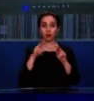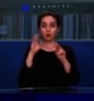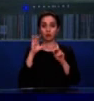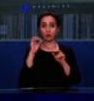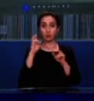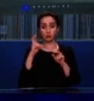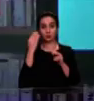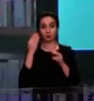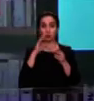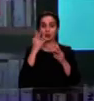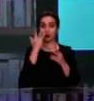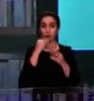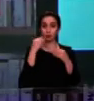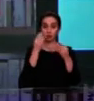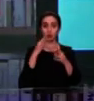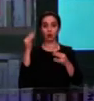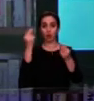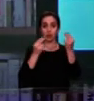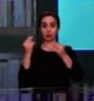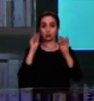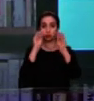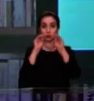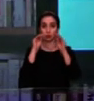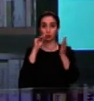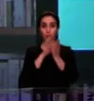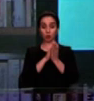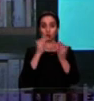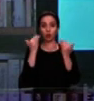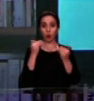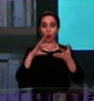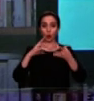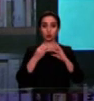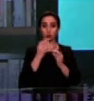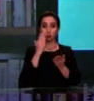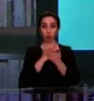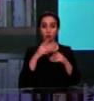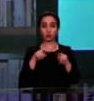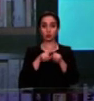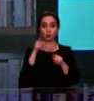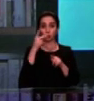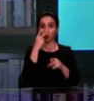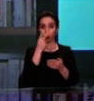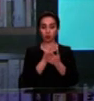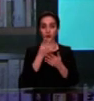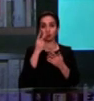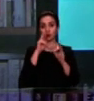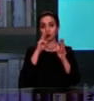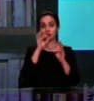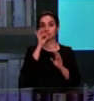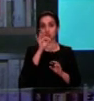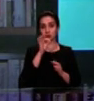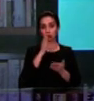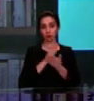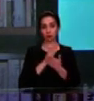foniga rang berish, keyin rasm joylashtirish degani yozing. Hosil bo'lgan veb sahifani ko'rinishini izohlang